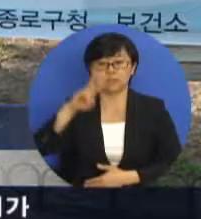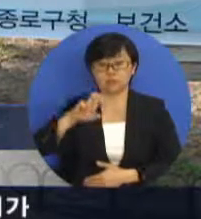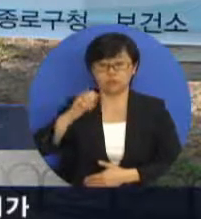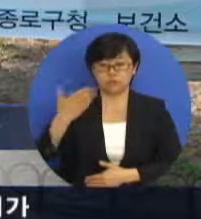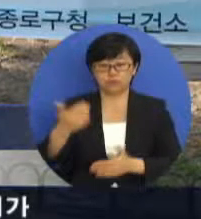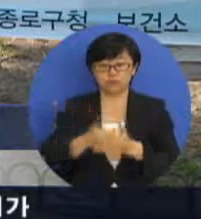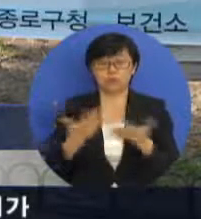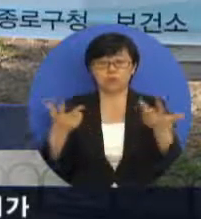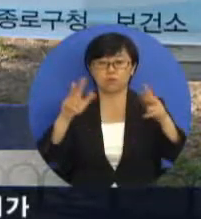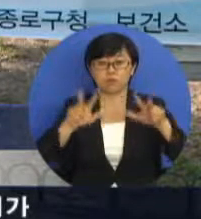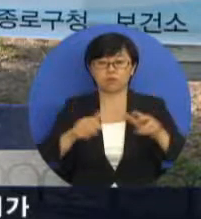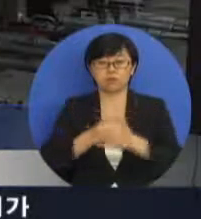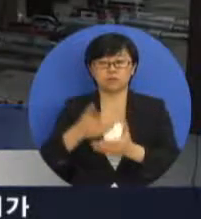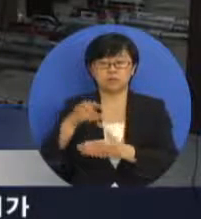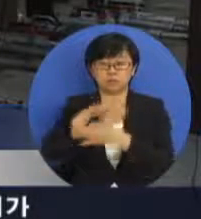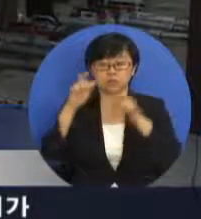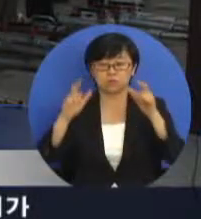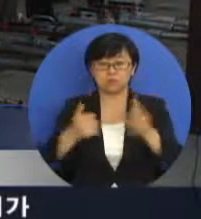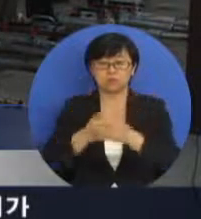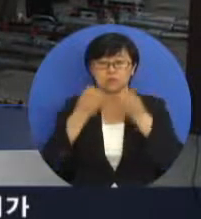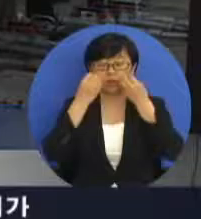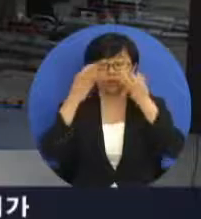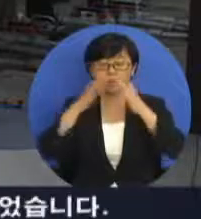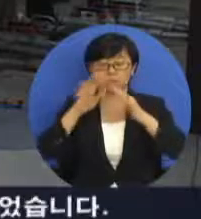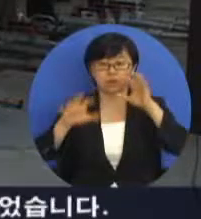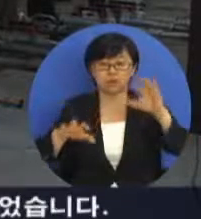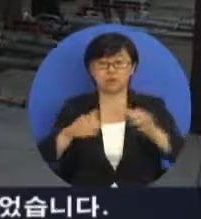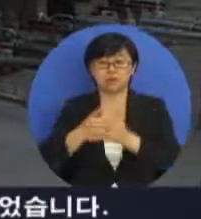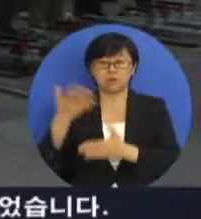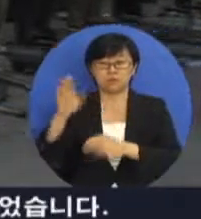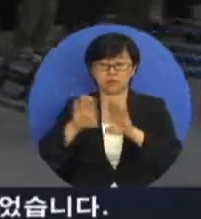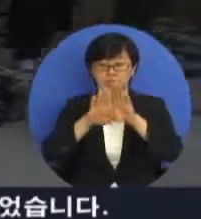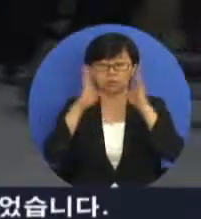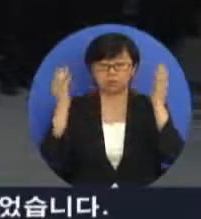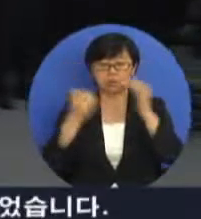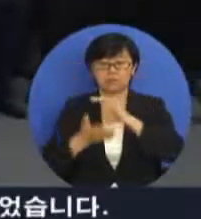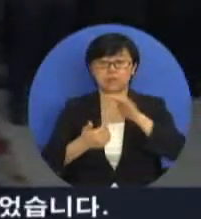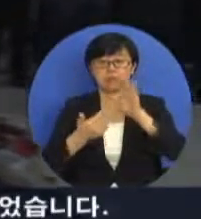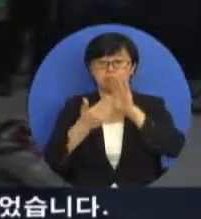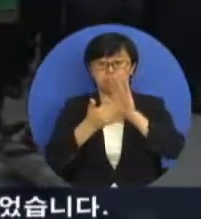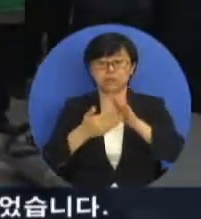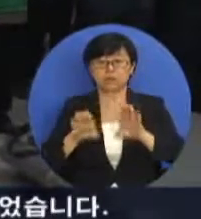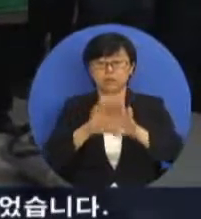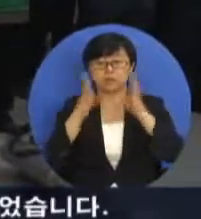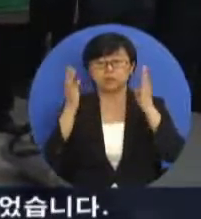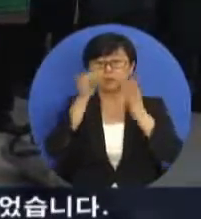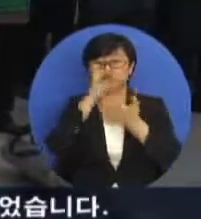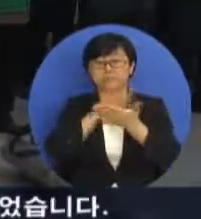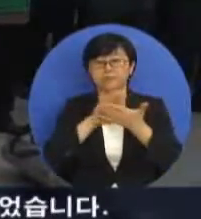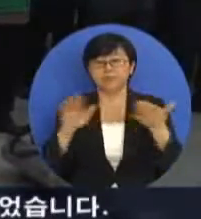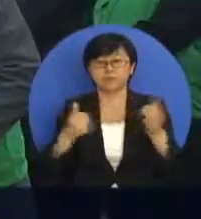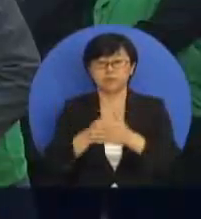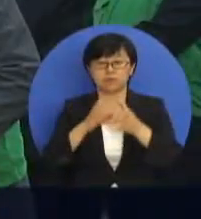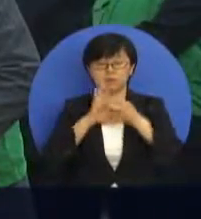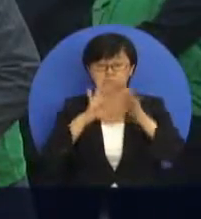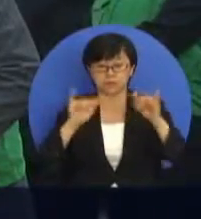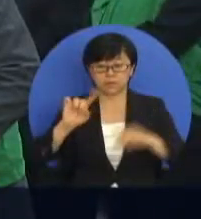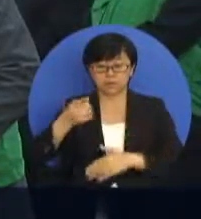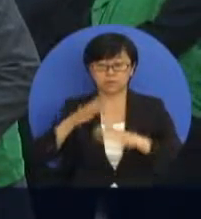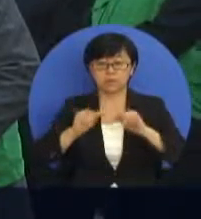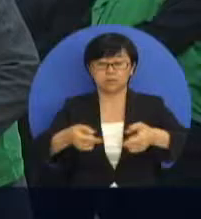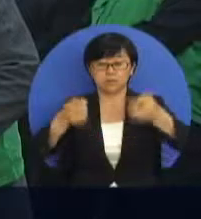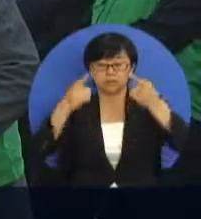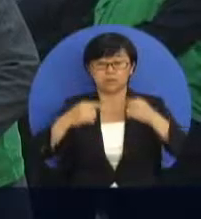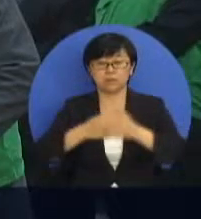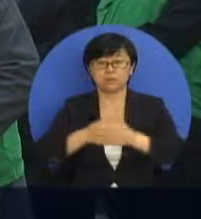지난 29일 사직공원에서 종로구 새마을회가 주관하는 새마을 방역봉사대 발진식이 있었습니다. 관계자 100여